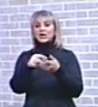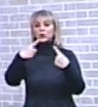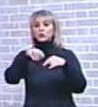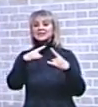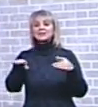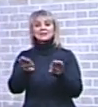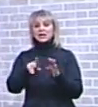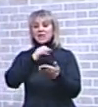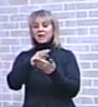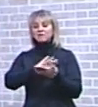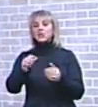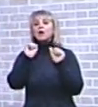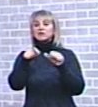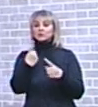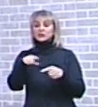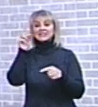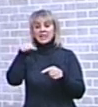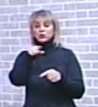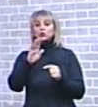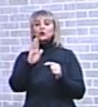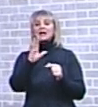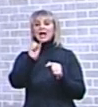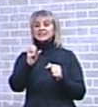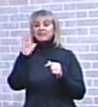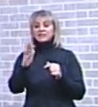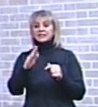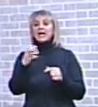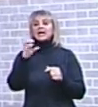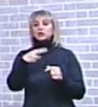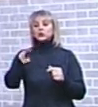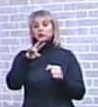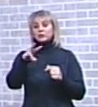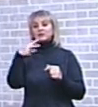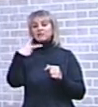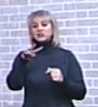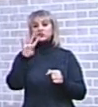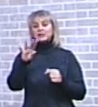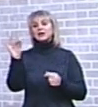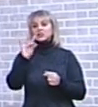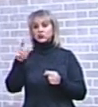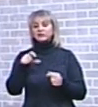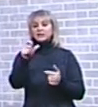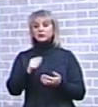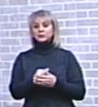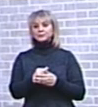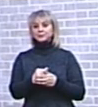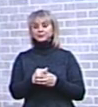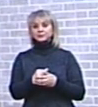стола так и не ответили. Возможно, это известно только Александру Васильевичу. Евгения Слинкина, Андрей Токарев, Дон-24,